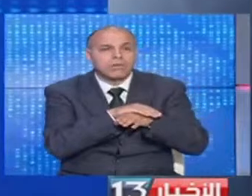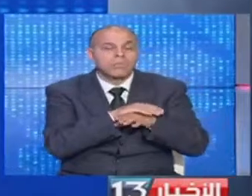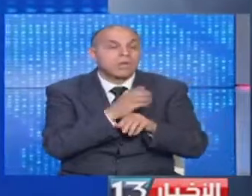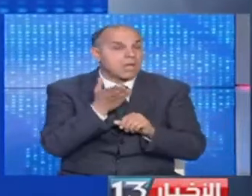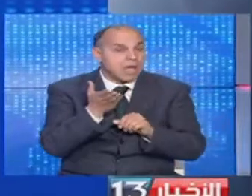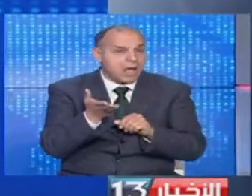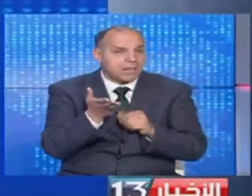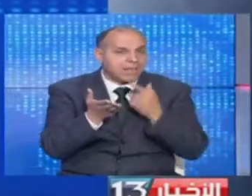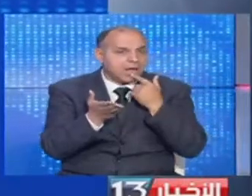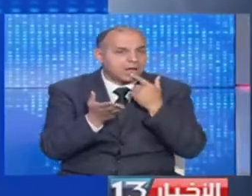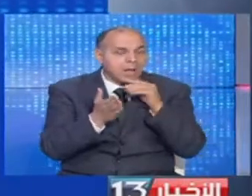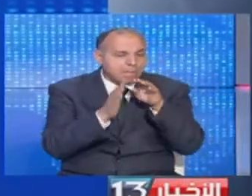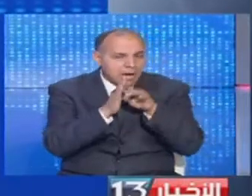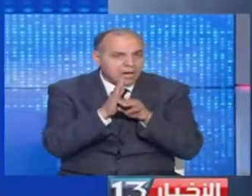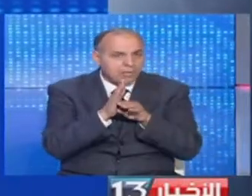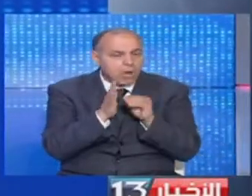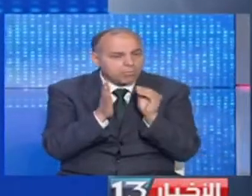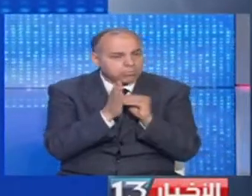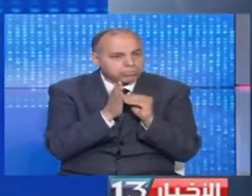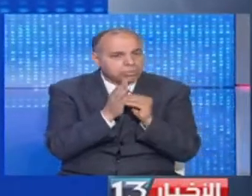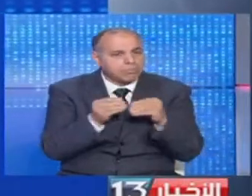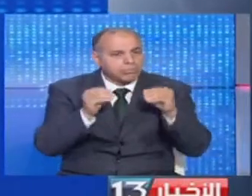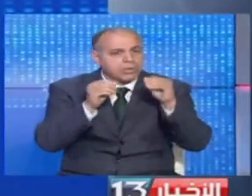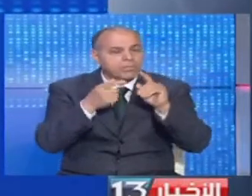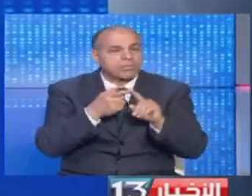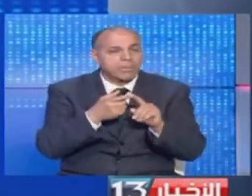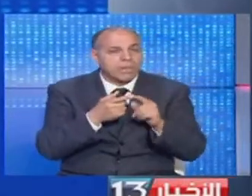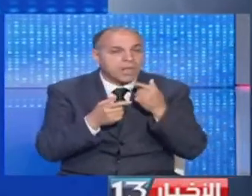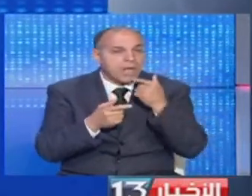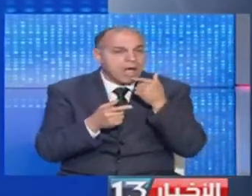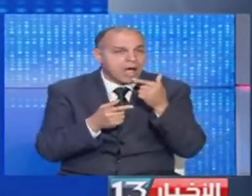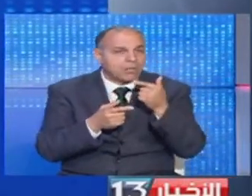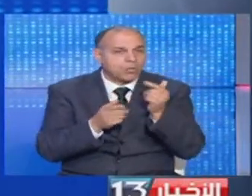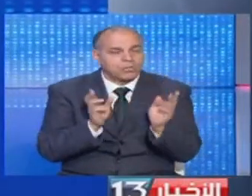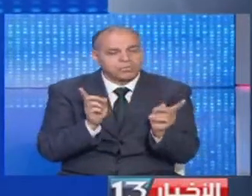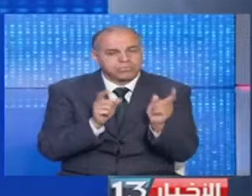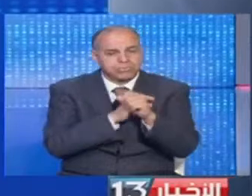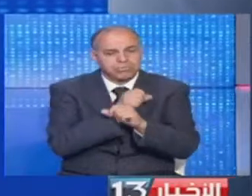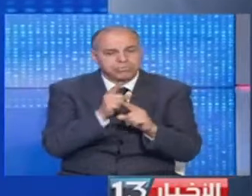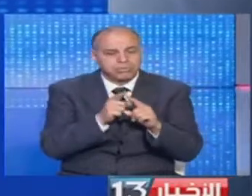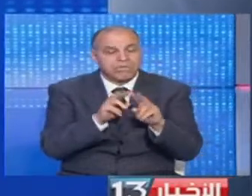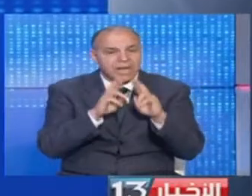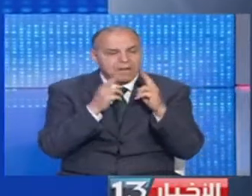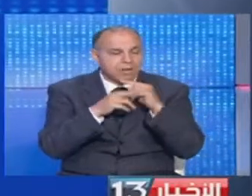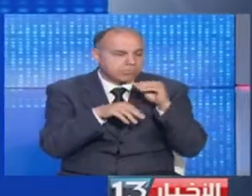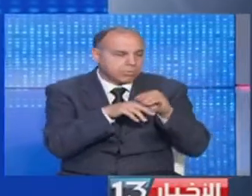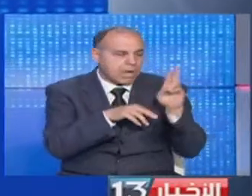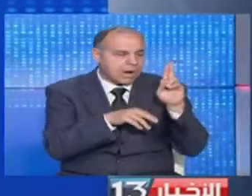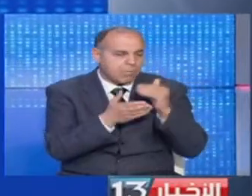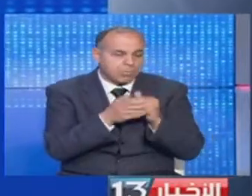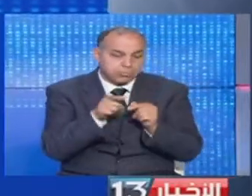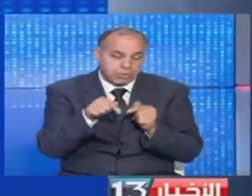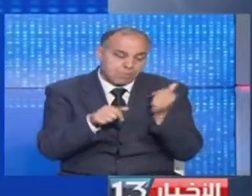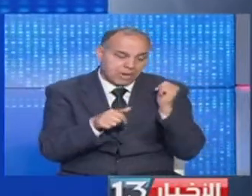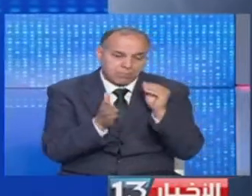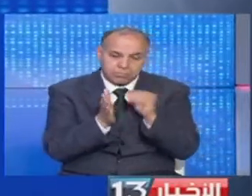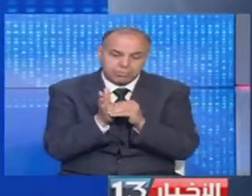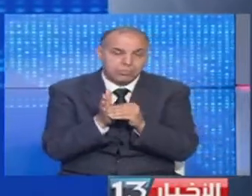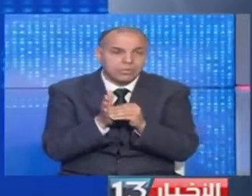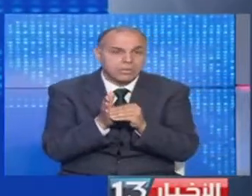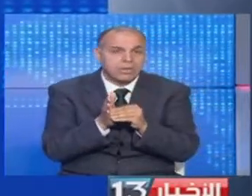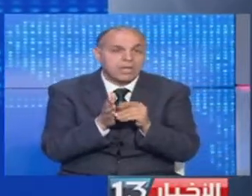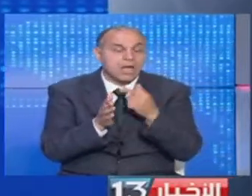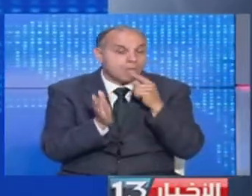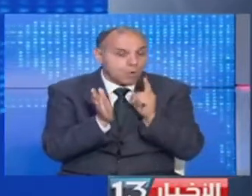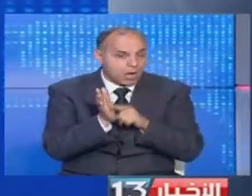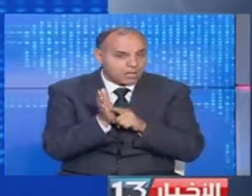وهي تخطط لاضافه المزيد هذا ما اعلنته وكاله الطاقه الذريه الدوليه في تقرير نشرته امس مؤكده